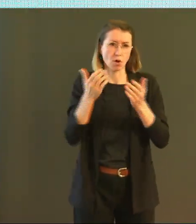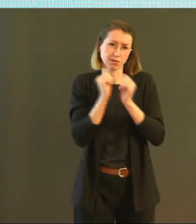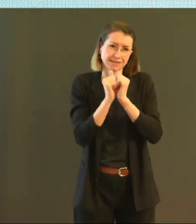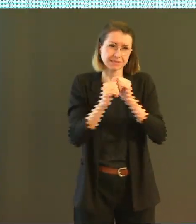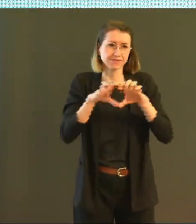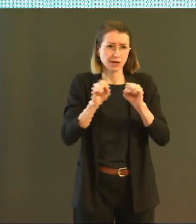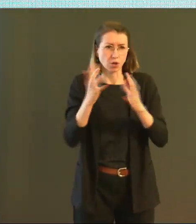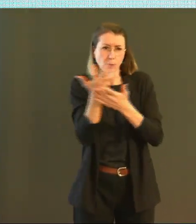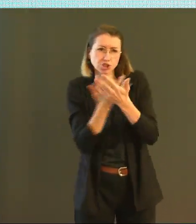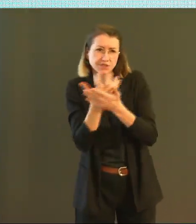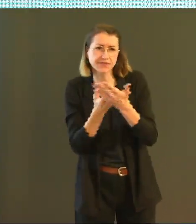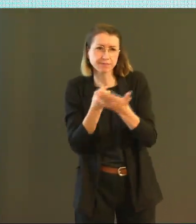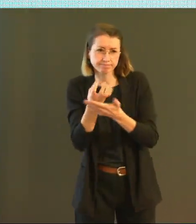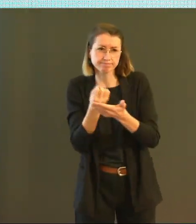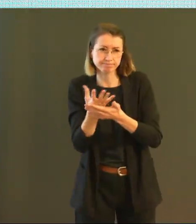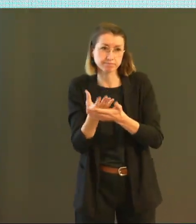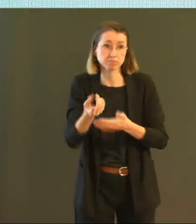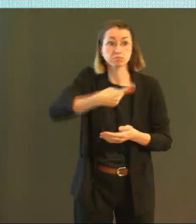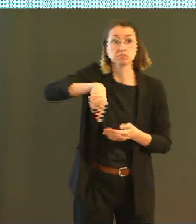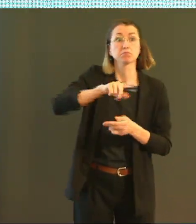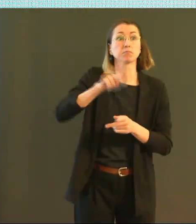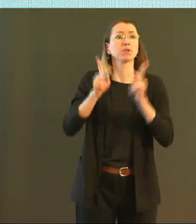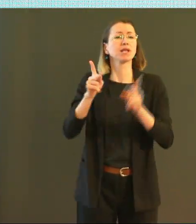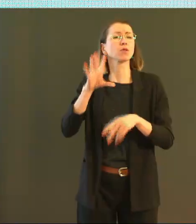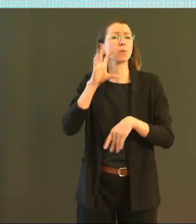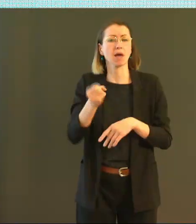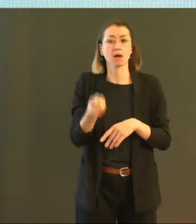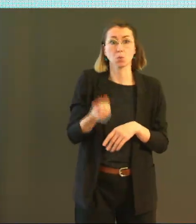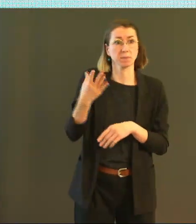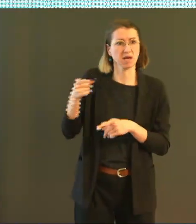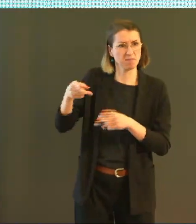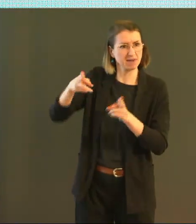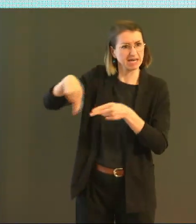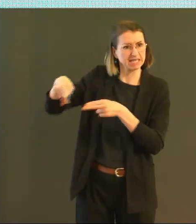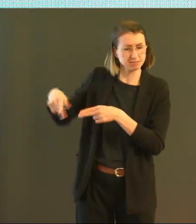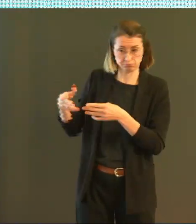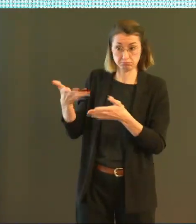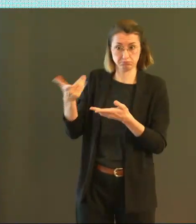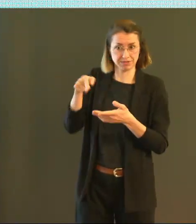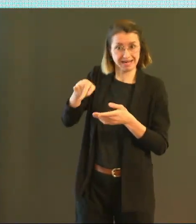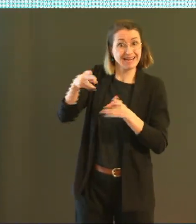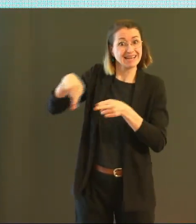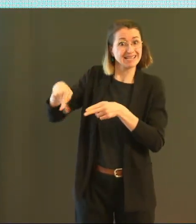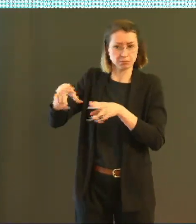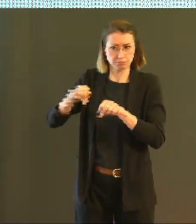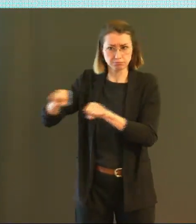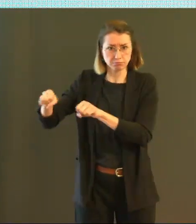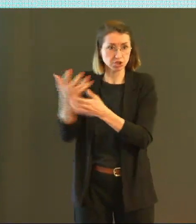occupés à relativement fortement changé c'est lié à une interprétation différente et beaucoup plus exacte de la situation